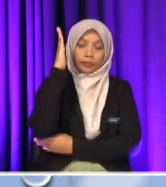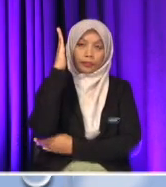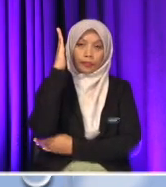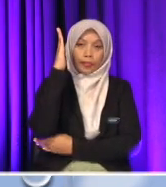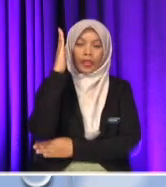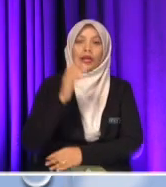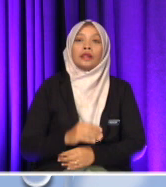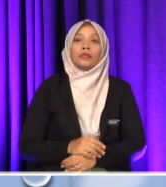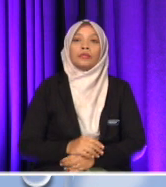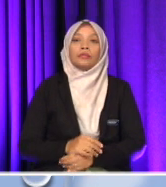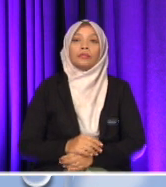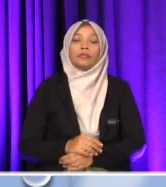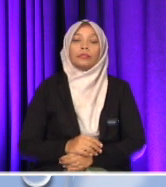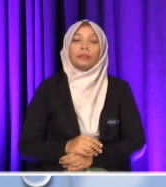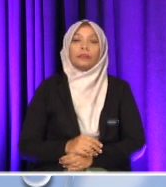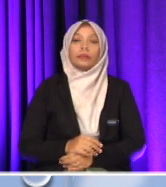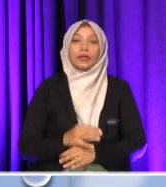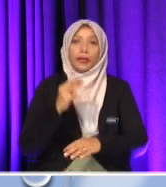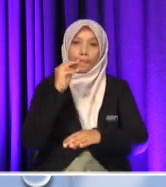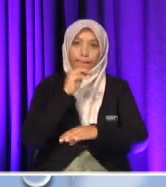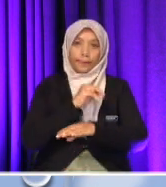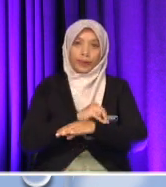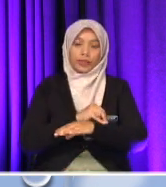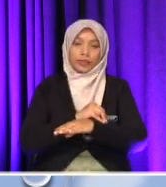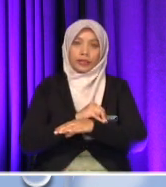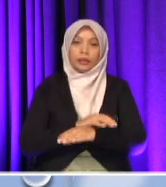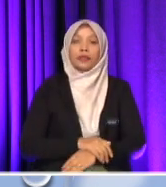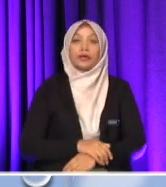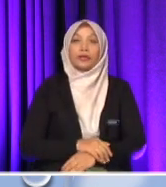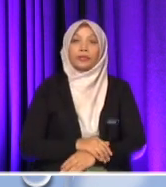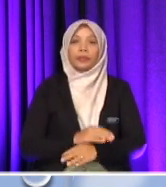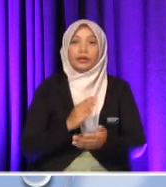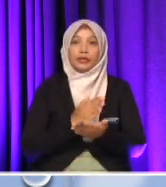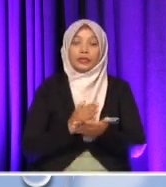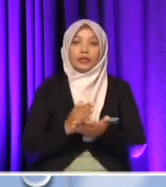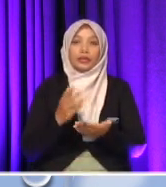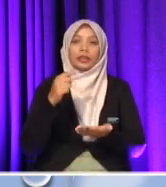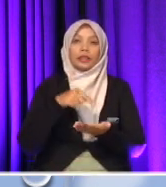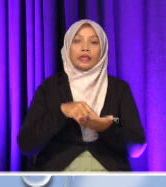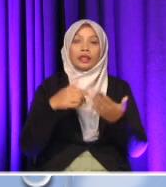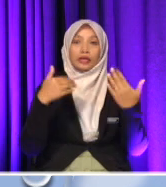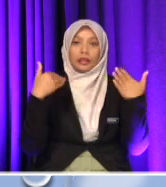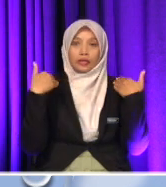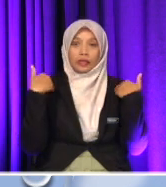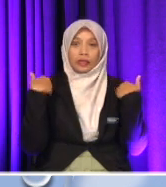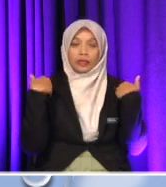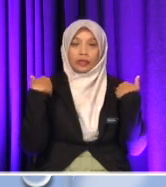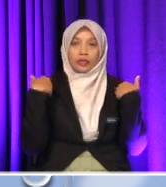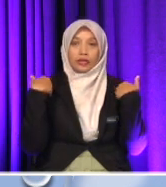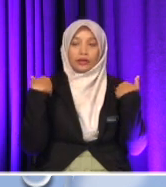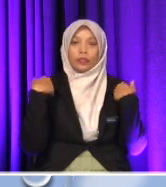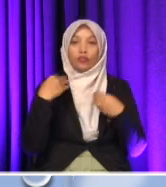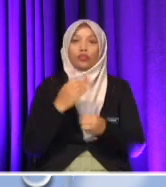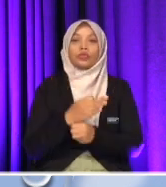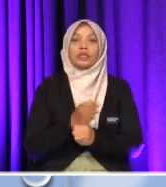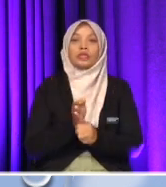tombol pemboleh ubah untuk masa perbahagian. Okey, dan yang ini adalah penyanang fungsi. Okey,